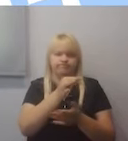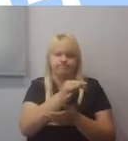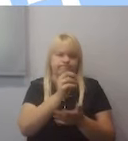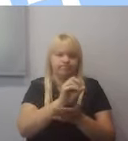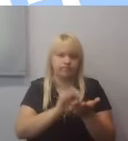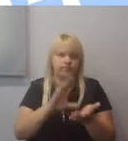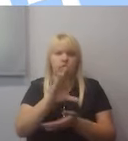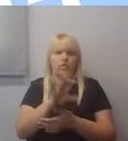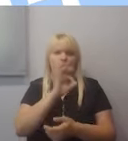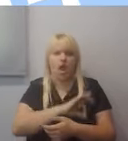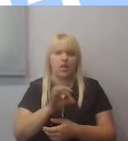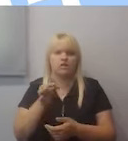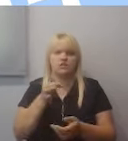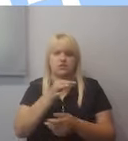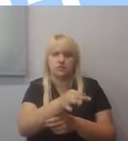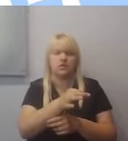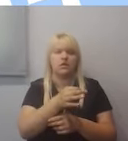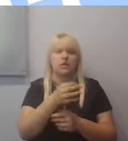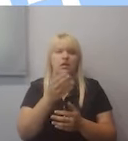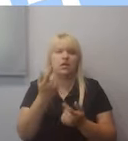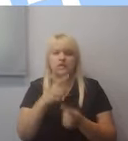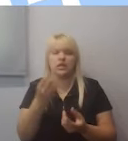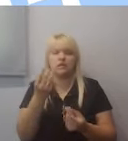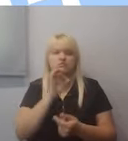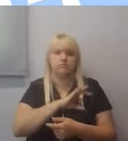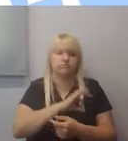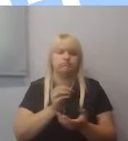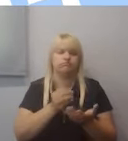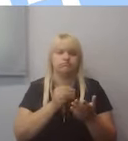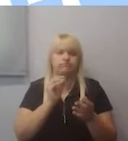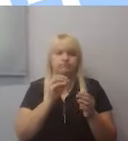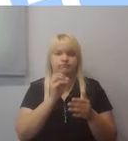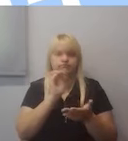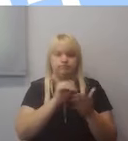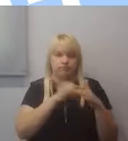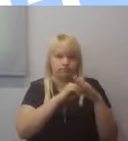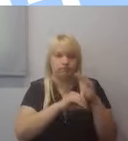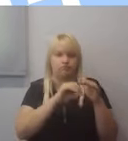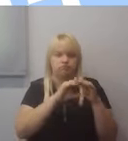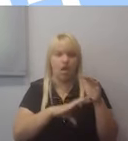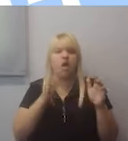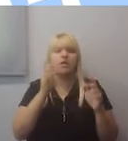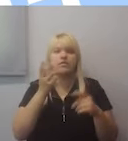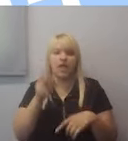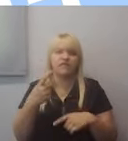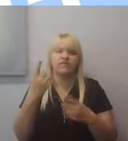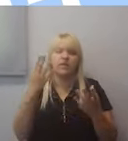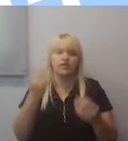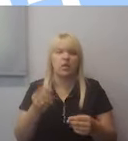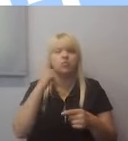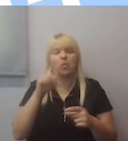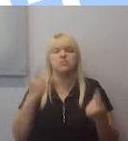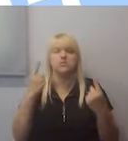no citiem kādiem ienākumiem ja nevajag to visu vienā dienā protams tas būtu ideāli rītā aiziet uz veikalu nopirkt bet ja nevar atļauties ja